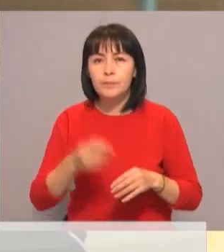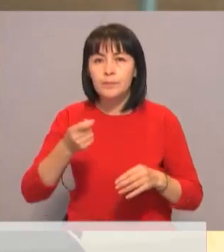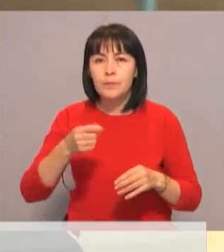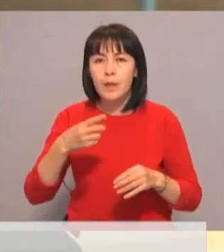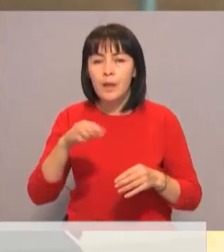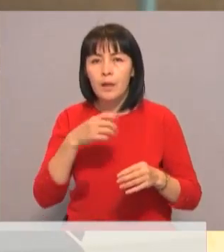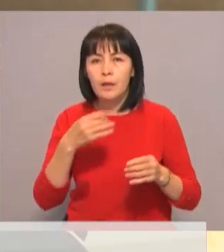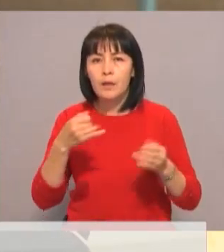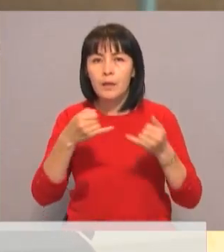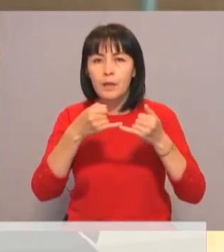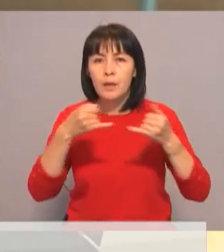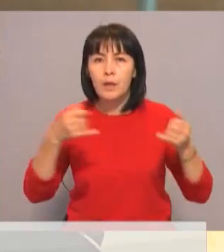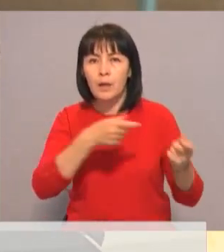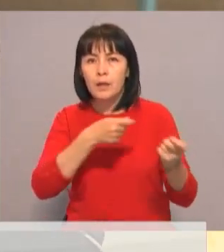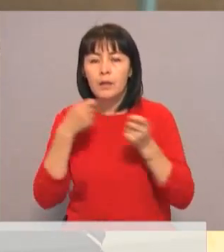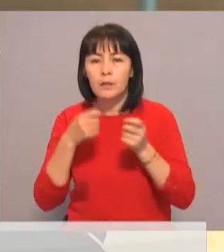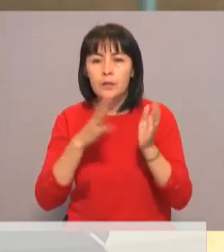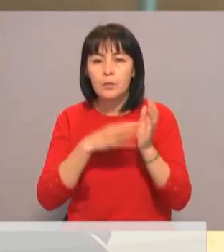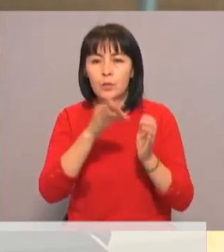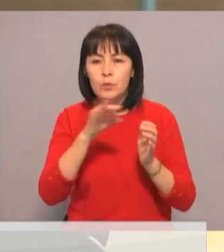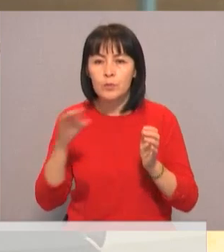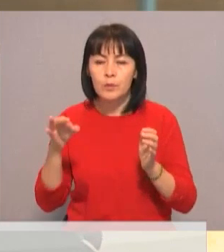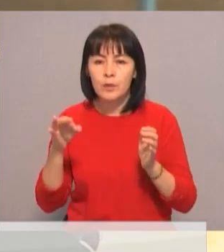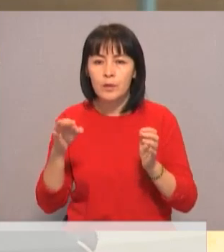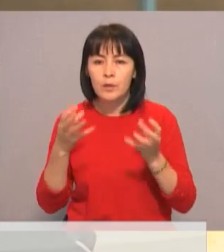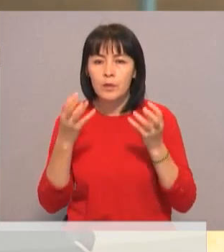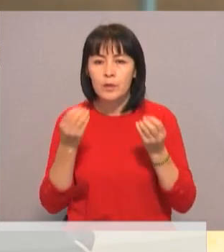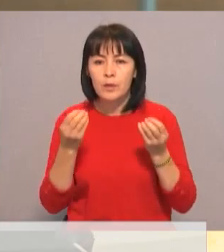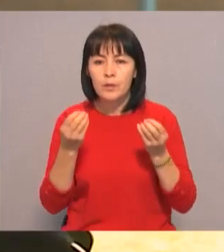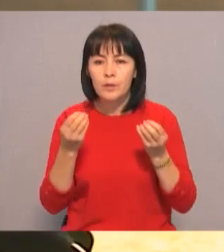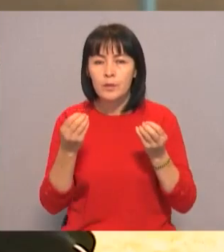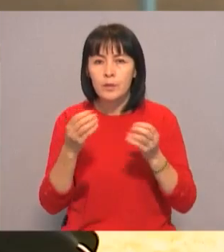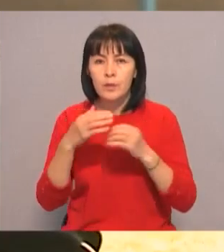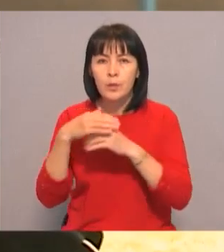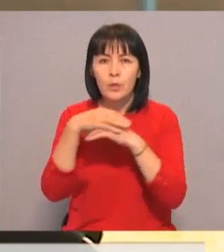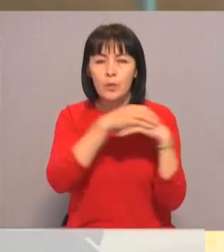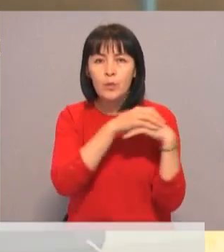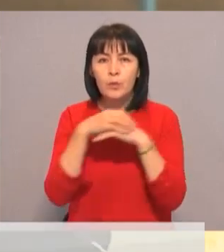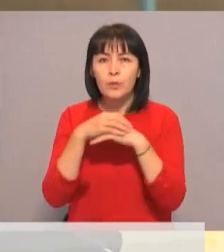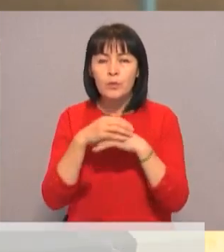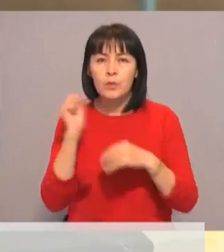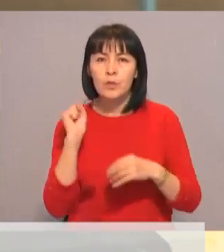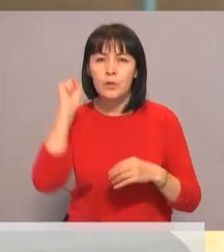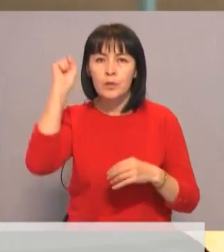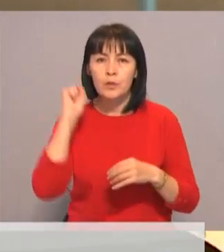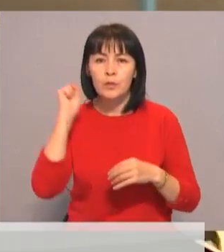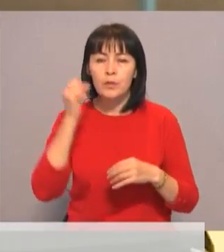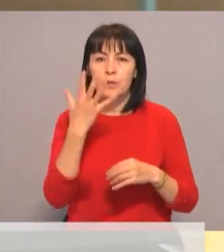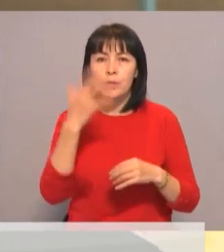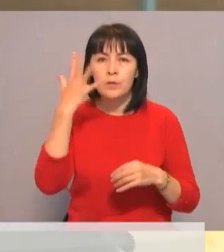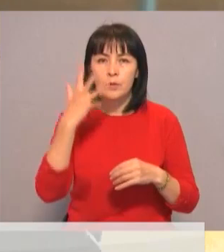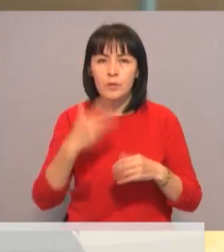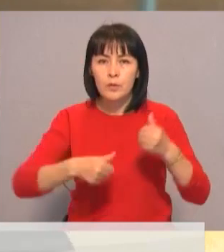тебу, арқан тартыс, тоғызқұмалақ және қол күрес гер тасын көтеруден 5